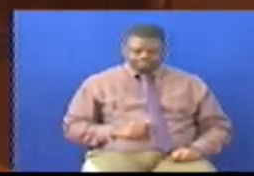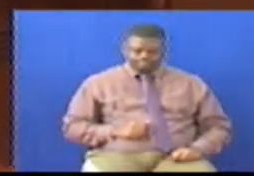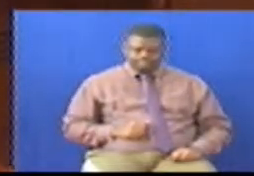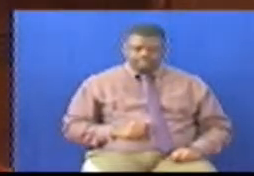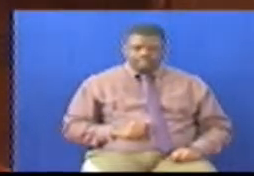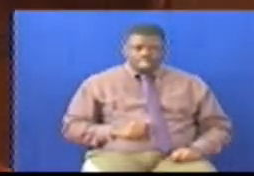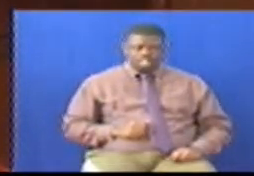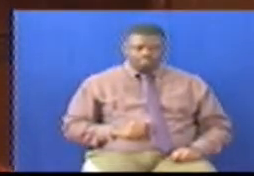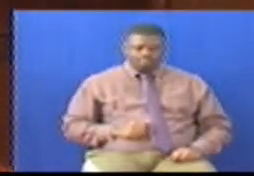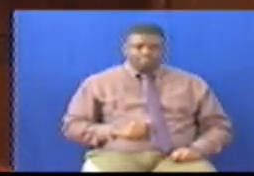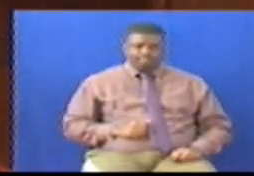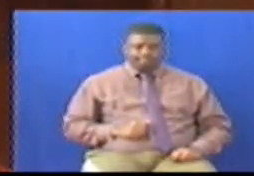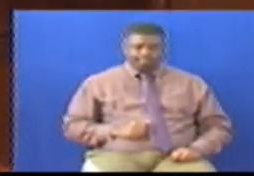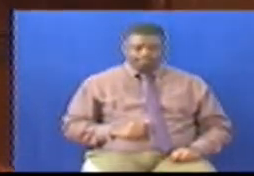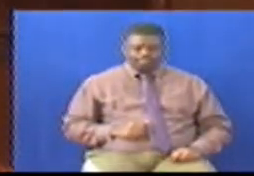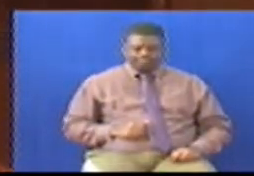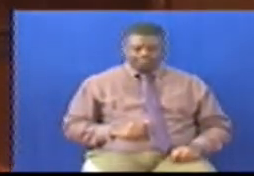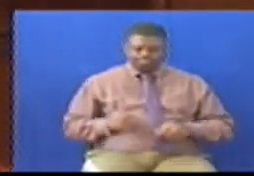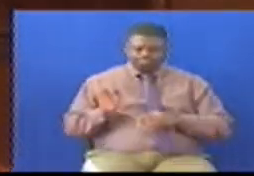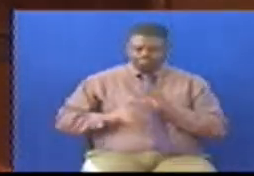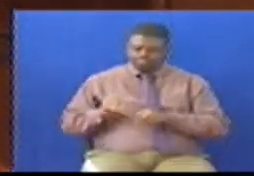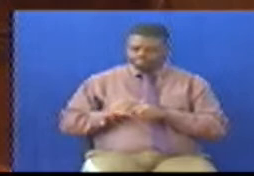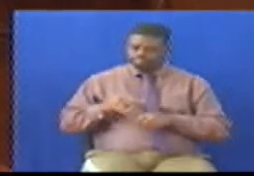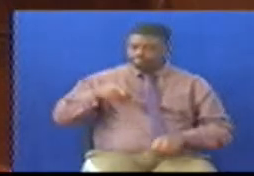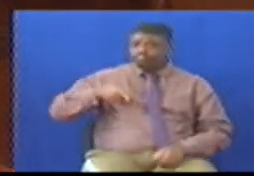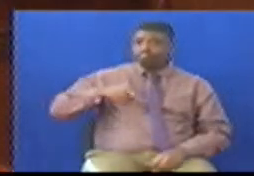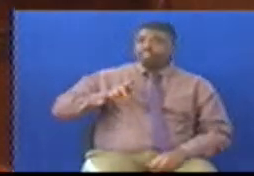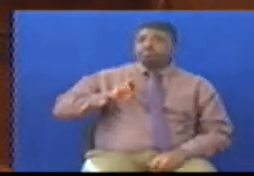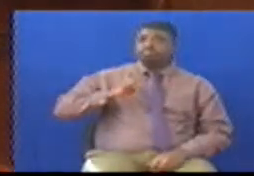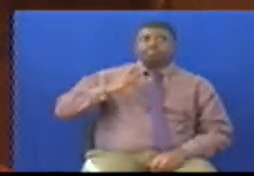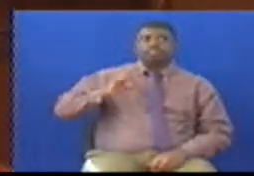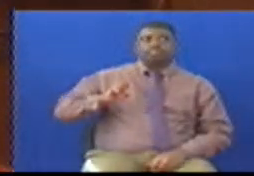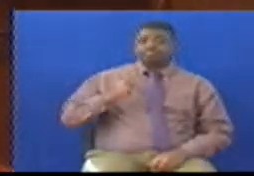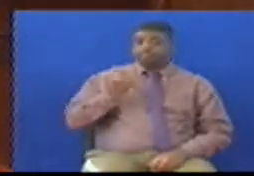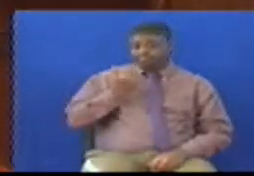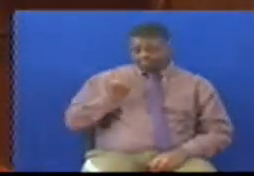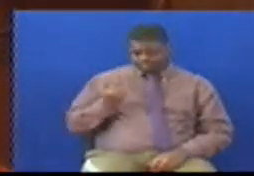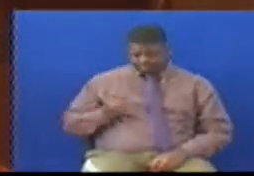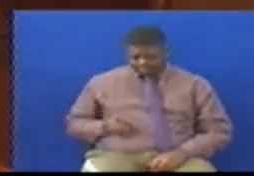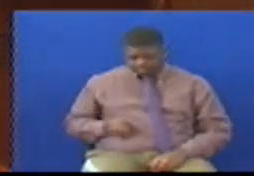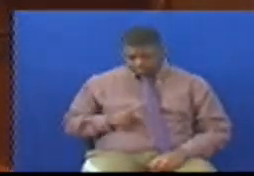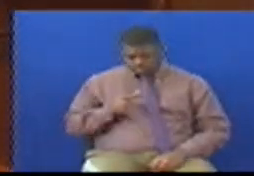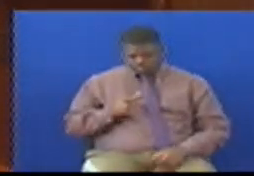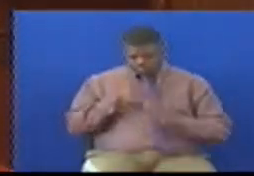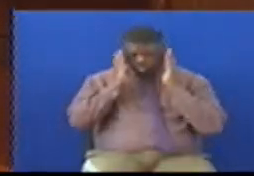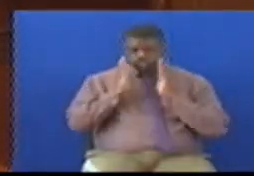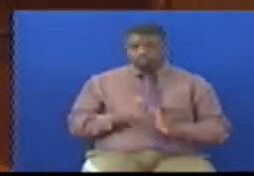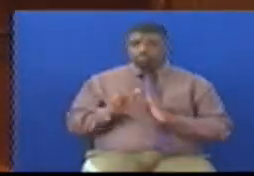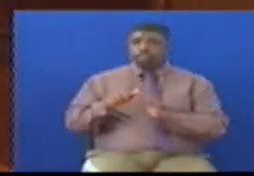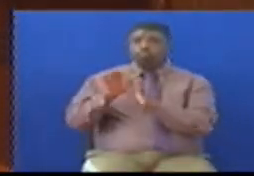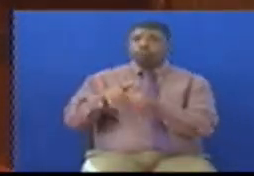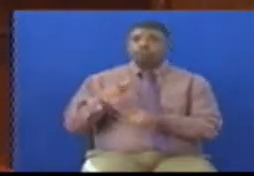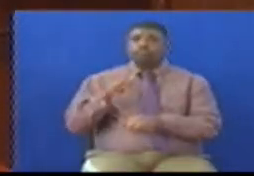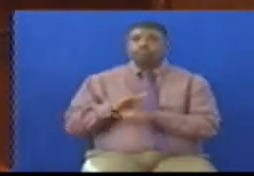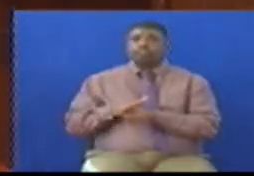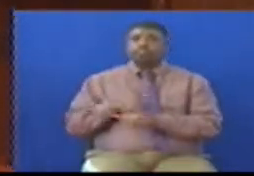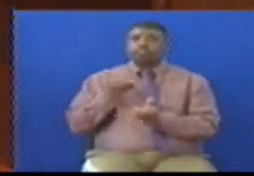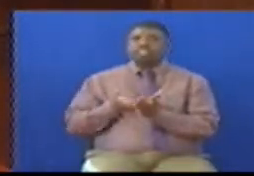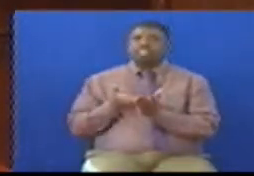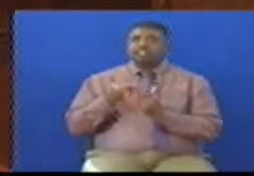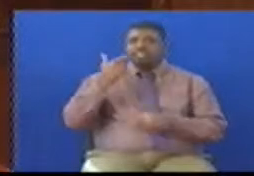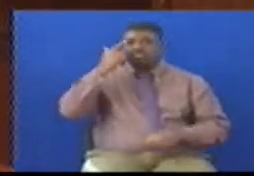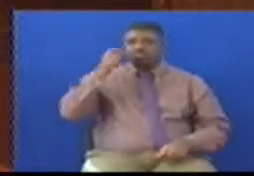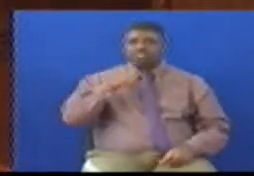katika eneo hili la Pride Tanzania. Pride Tanzania, waheshimiwa wabunge wengi hapa watakuwa ni mashahidi, hakuna ambaye alikuwa anaamini kwamba